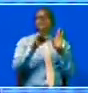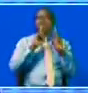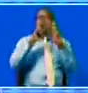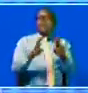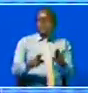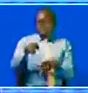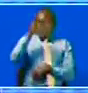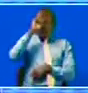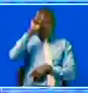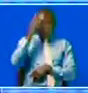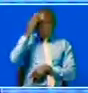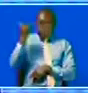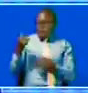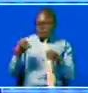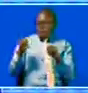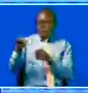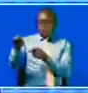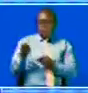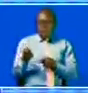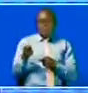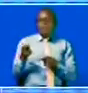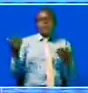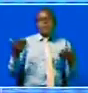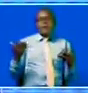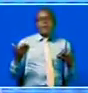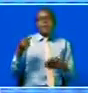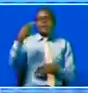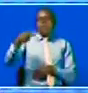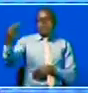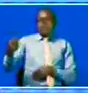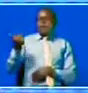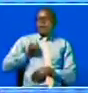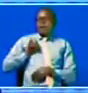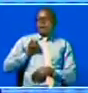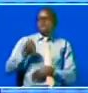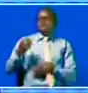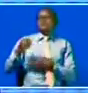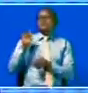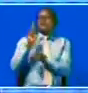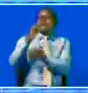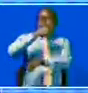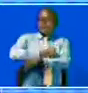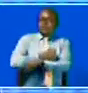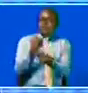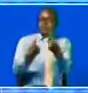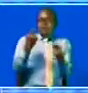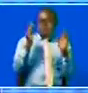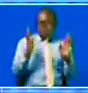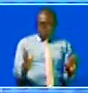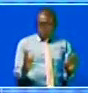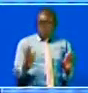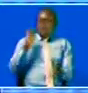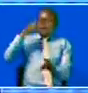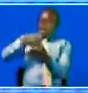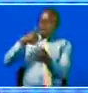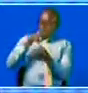polisi kufuatia tuhuma ya jaribio la ubakaji katika shule ya wasichana ya Huruma hapa Nairobi. Mpishi wa shule hiyo amehusishwa na tukio